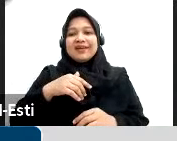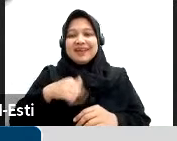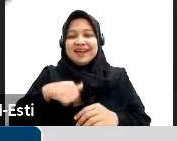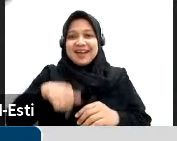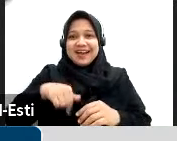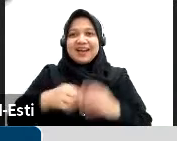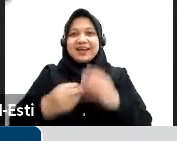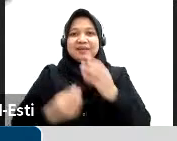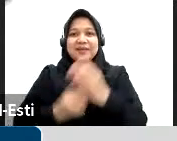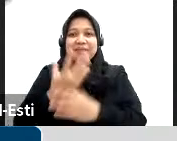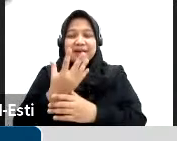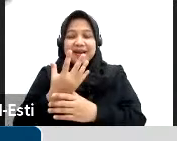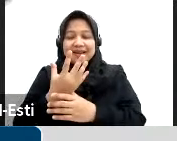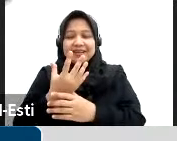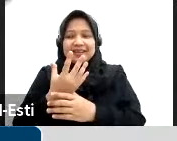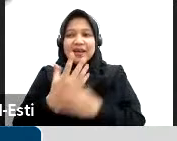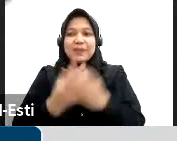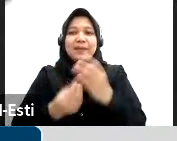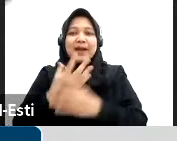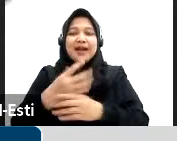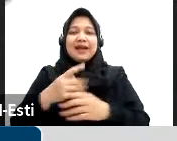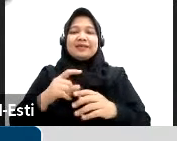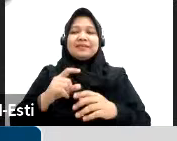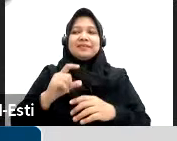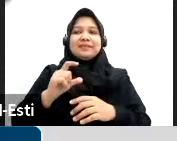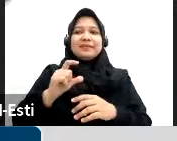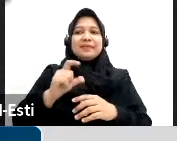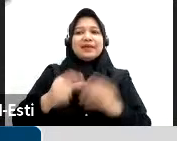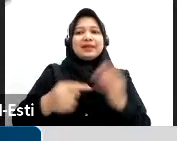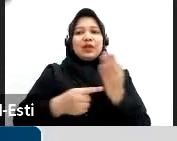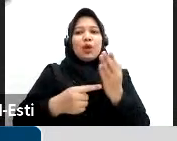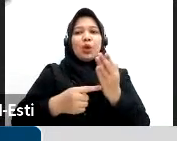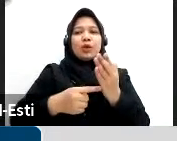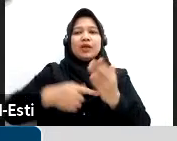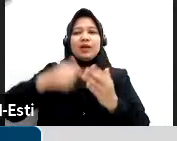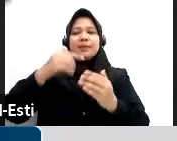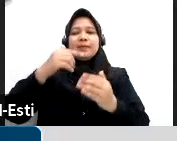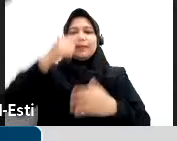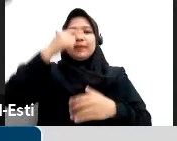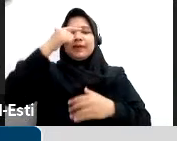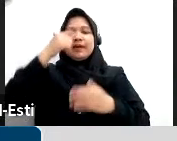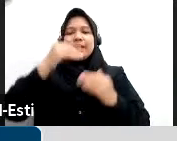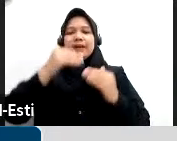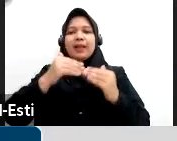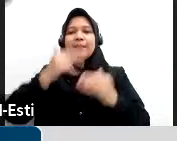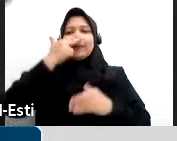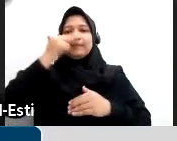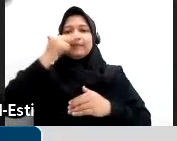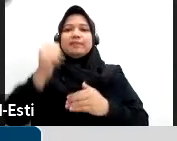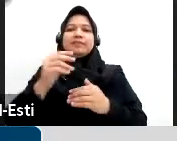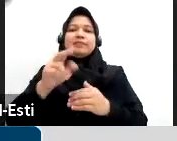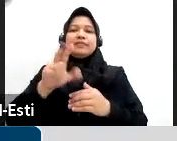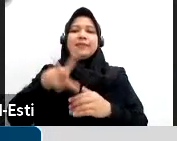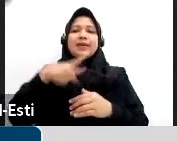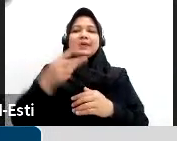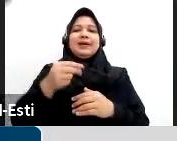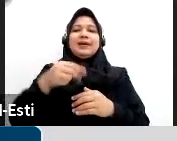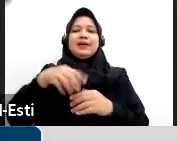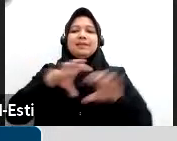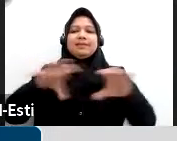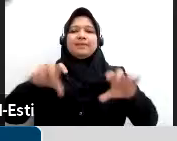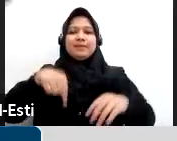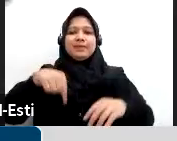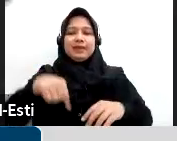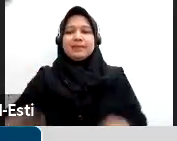kembangkan apa namanya mekanisme teknologi jauh lebih Advance ketimbang yang saat ini ada Oke aneh